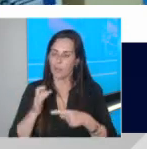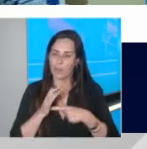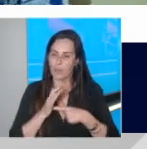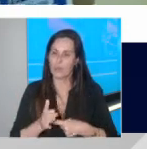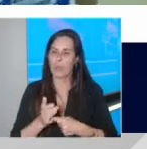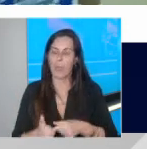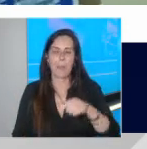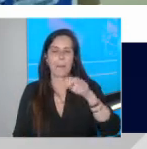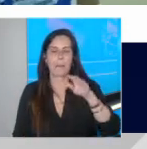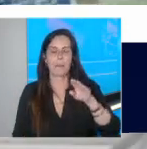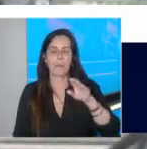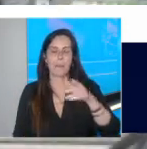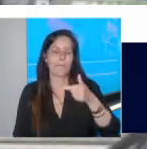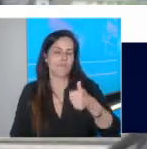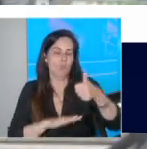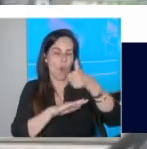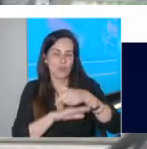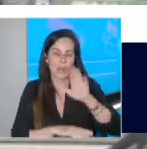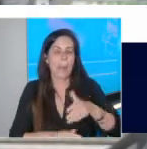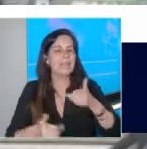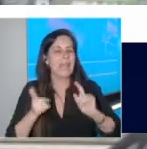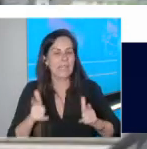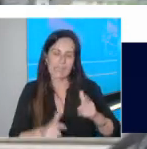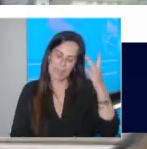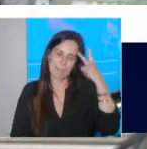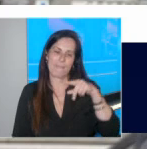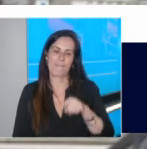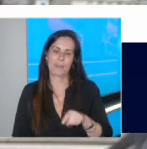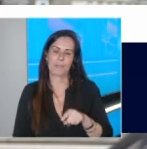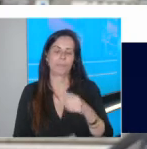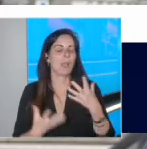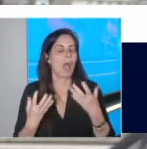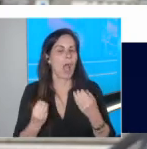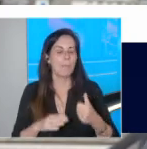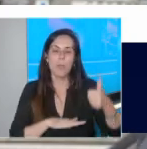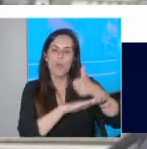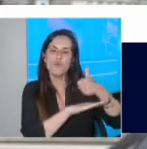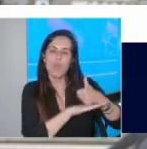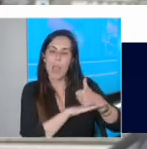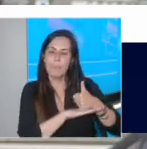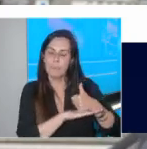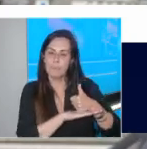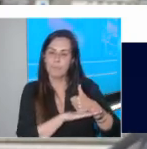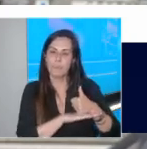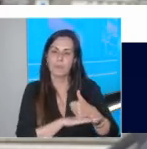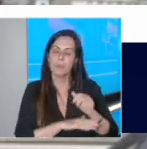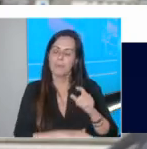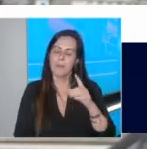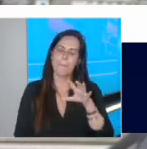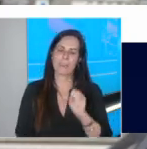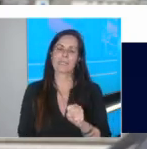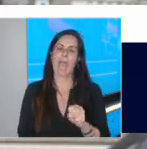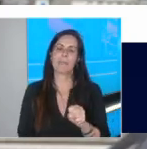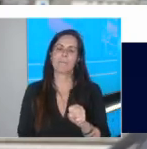כמו דסנטיס, המושל של פלורידה, בטקסס הם מבינים את זה, אז הרבה מושלים, וגם טראמפ אגב הבין את זה, מזהים